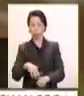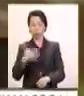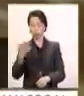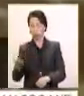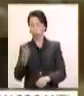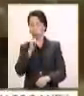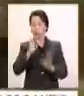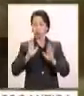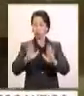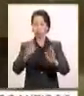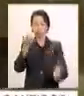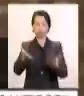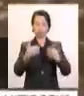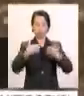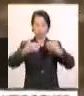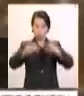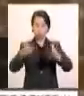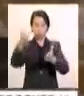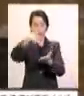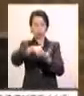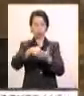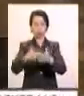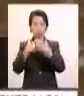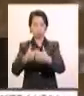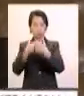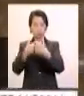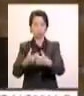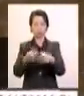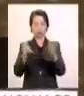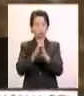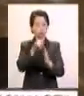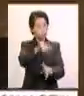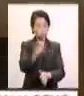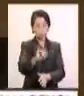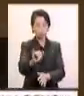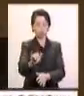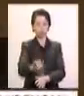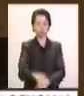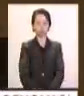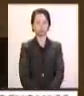tidak menolak kemungkinan membuka dua lagi insinerator seumpamanya.